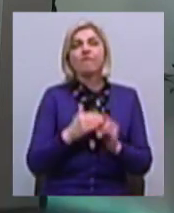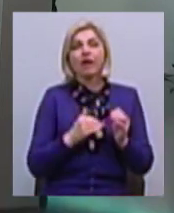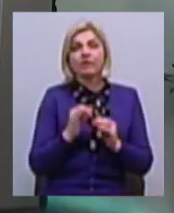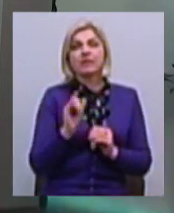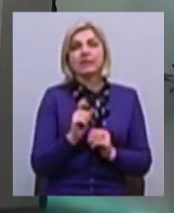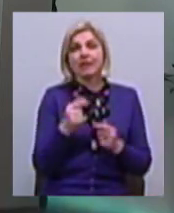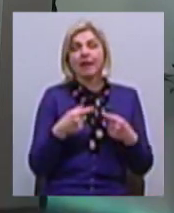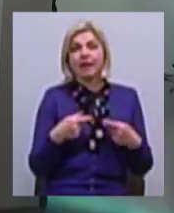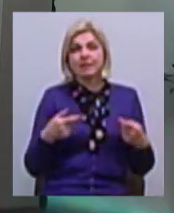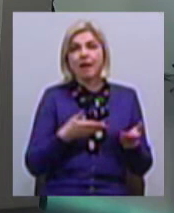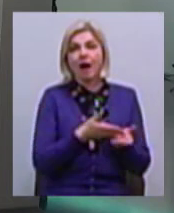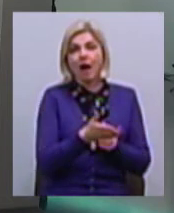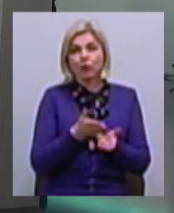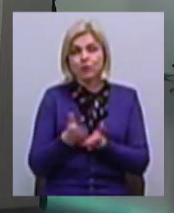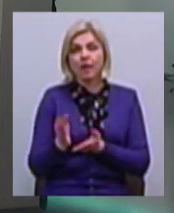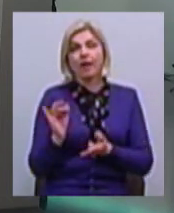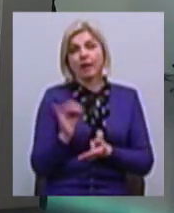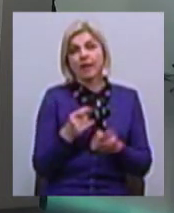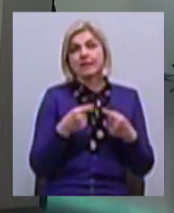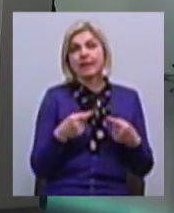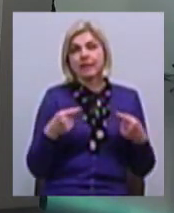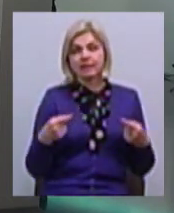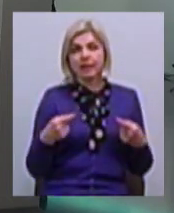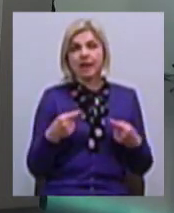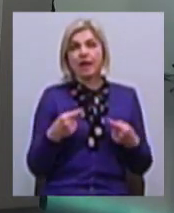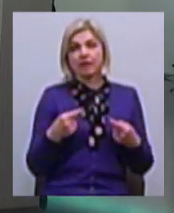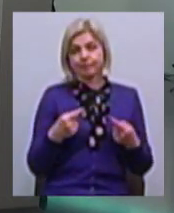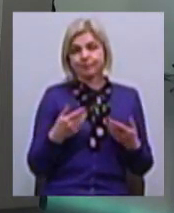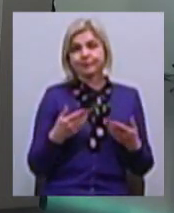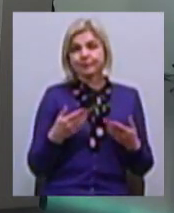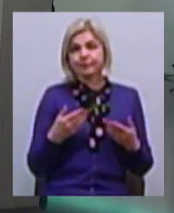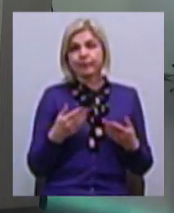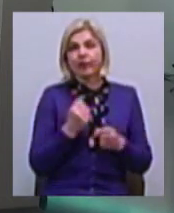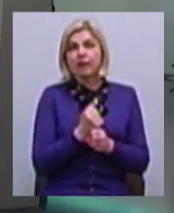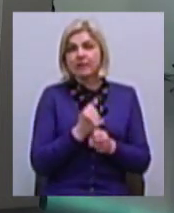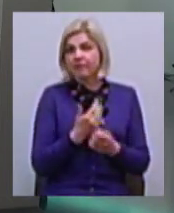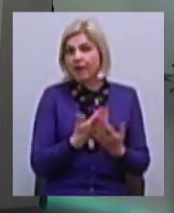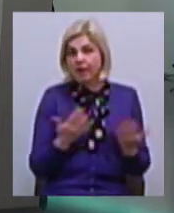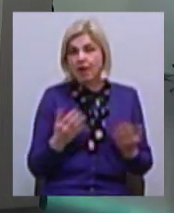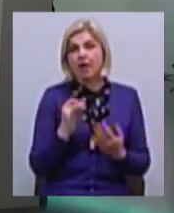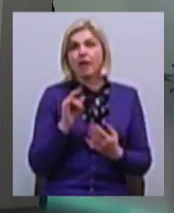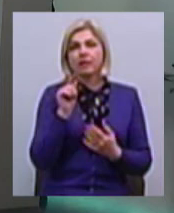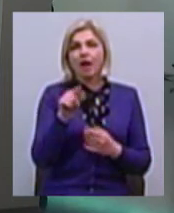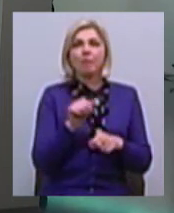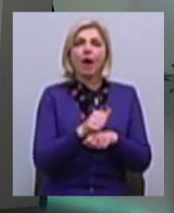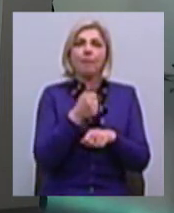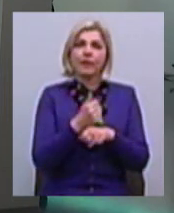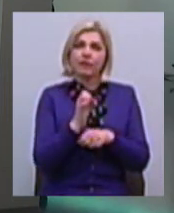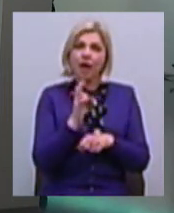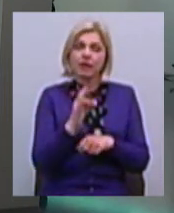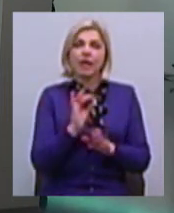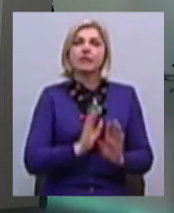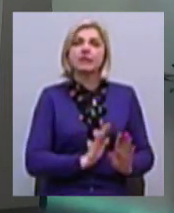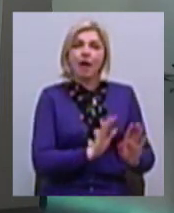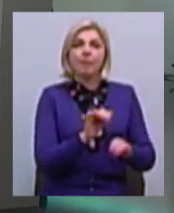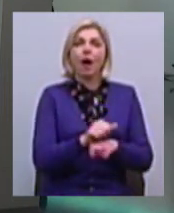різних галузей, і з різних сфер. Там є і капітани, і заступники капітанів